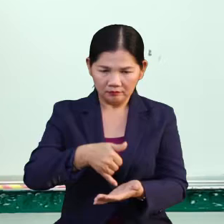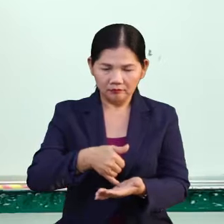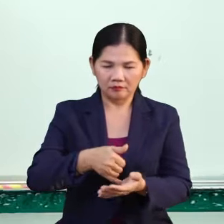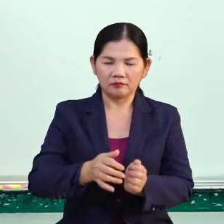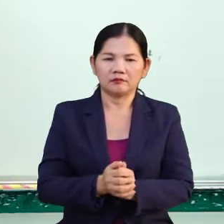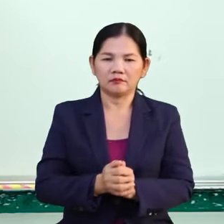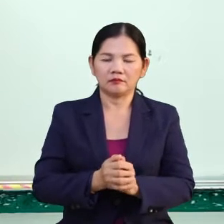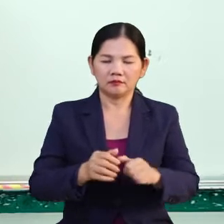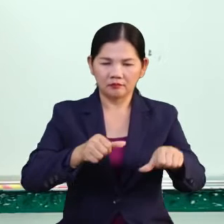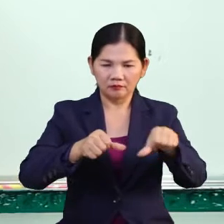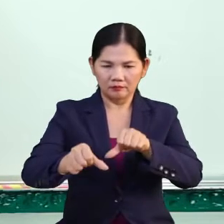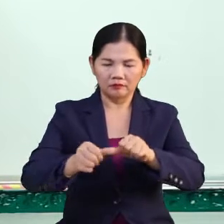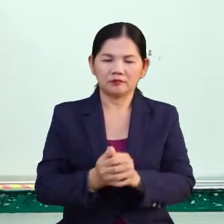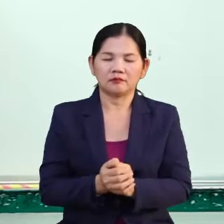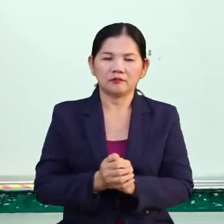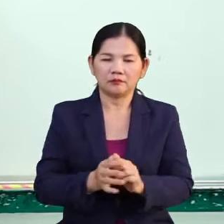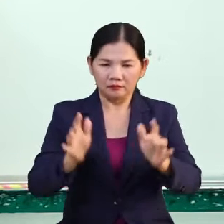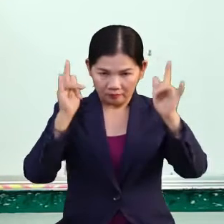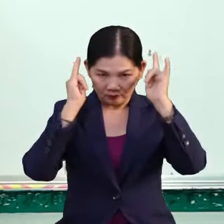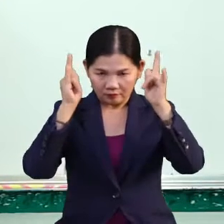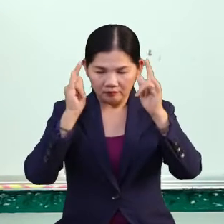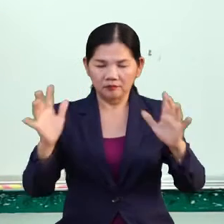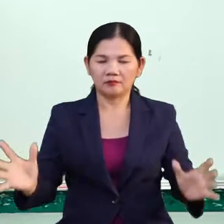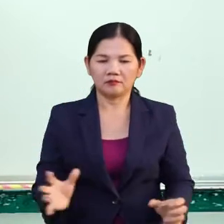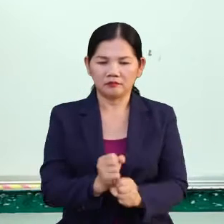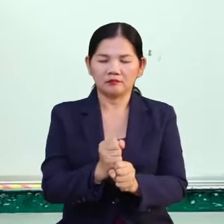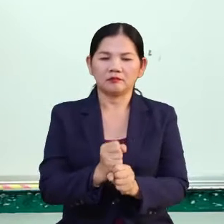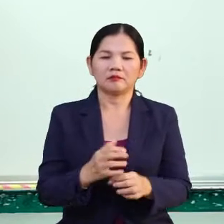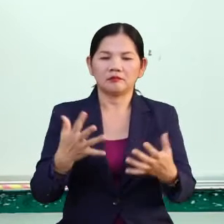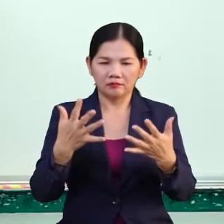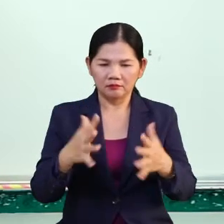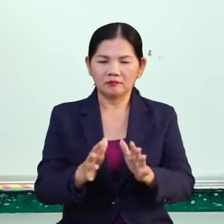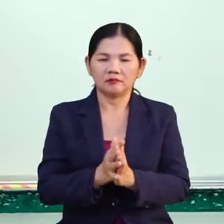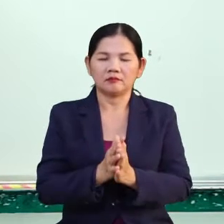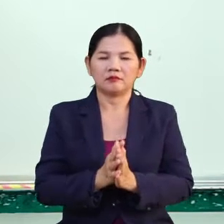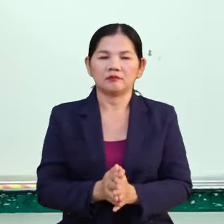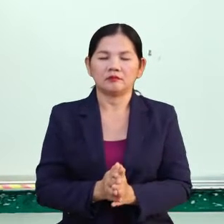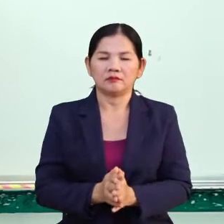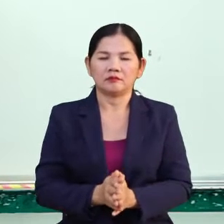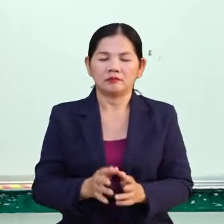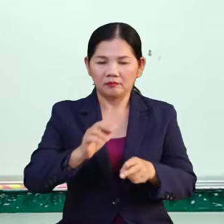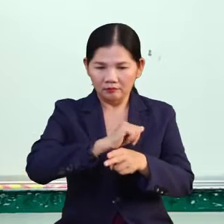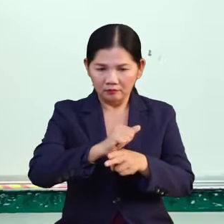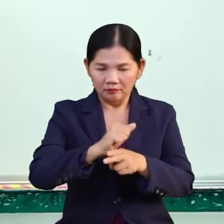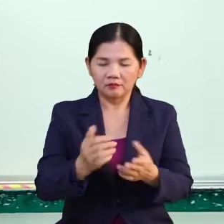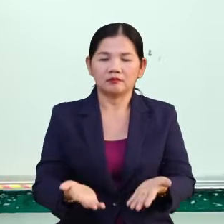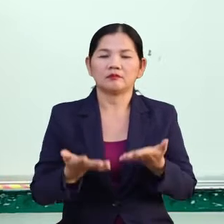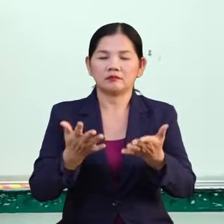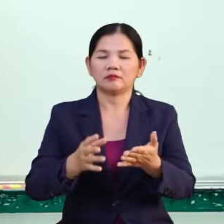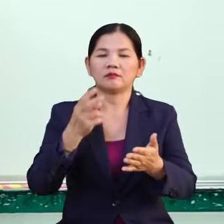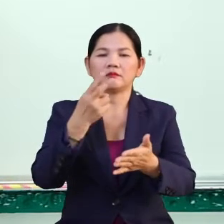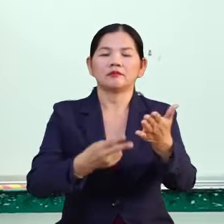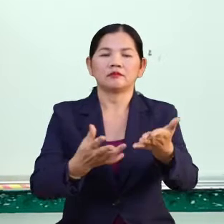ចាបន្ទាប់ពីអ្នកគ្រូបង្រៀនកូនចប់គ្រប់មេរៀនទាំងអស់តើអ្នកគ្រូតែងតែដាក់អ្វីឲ្យកូនធ្វើកូនណា